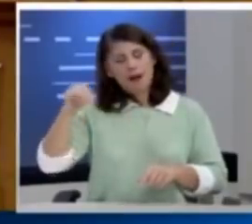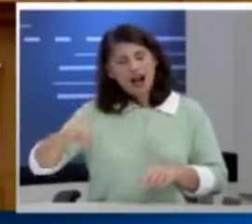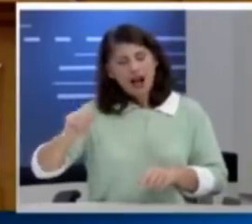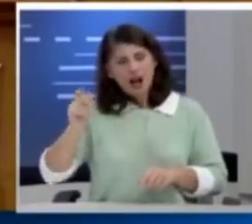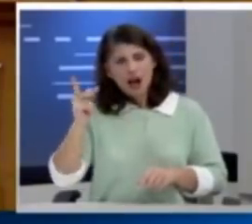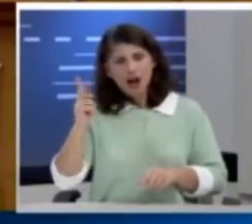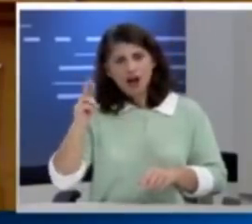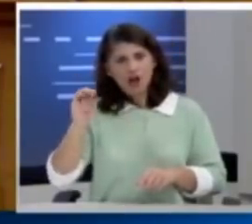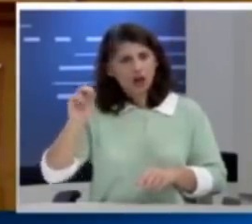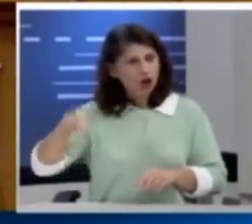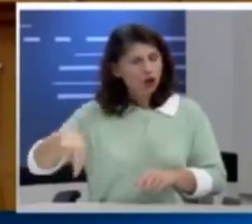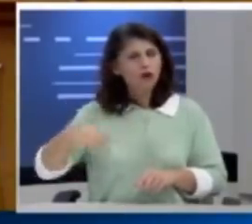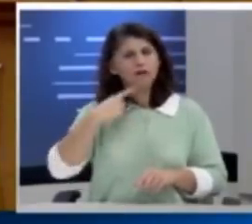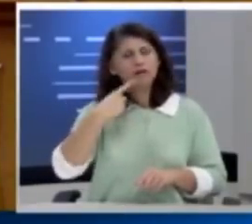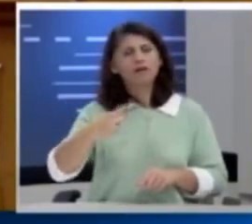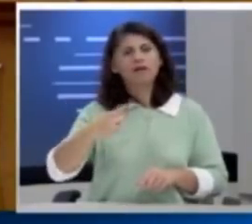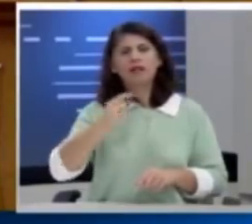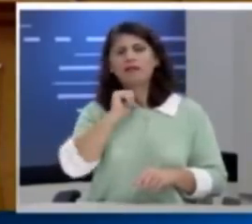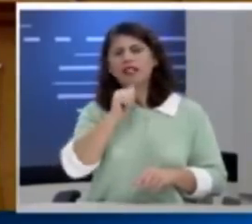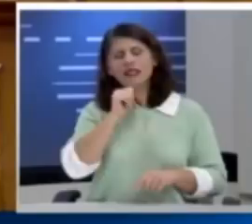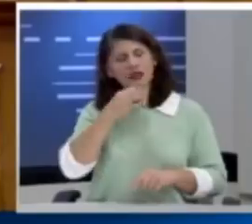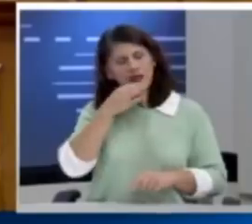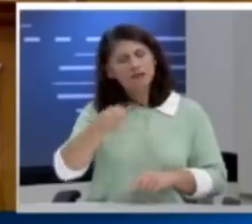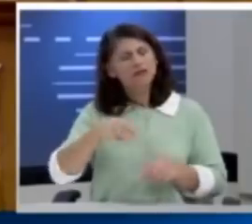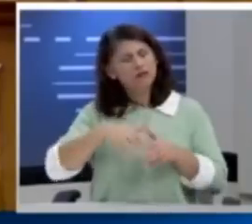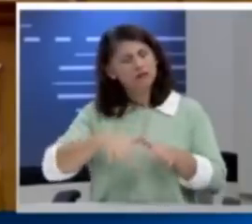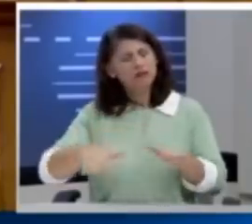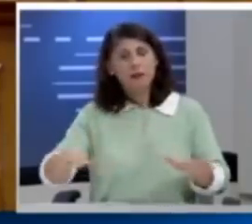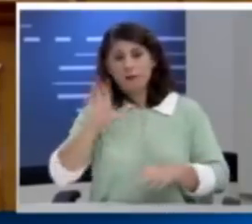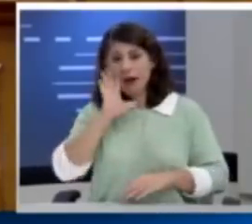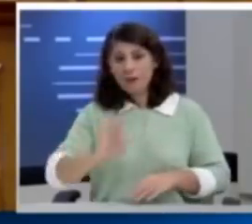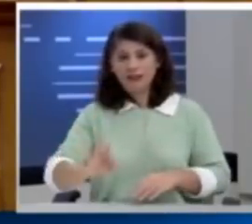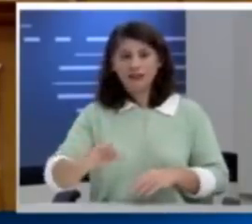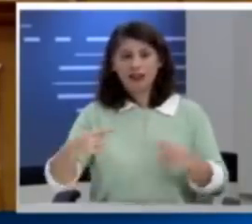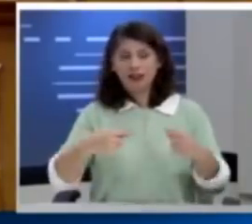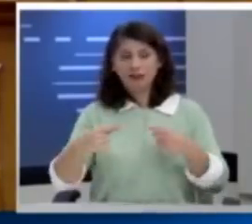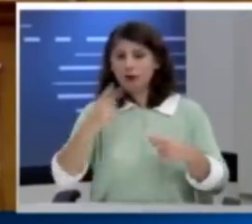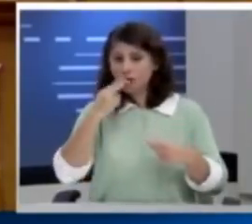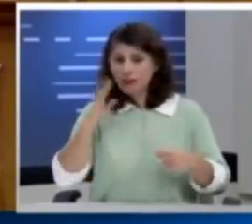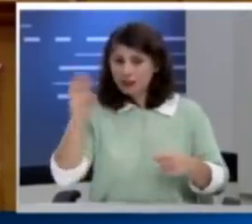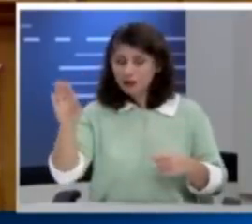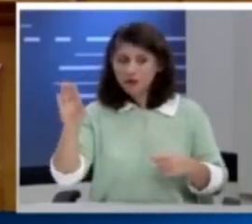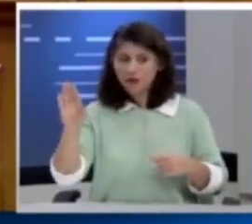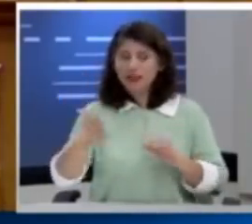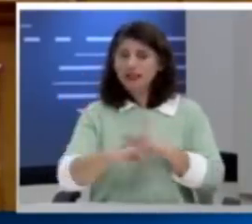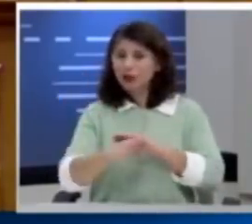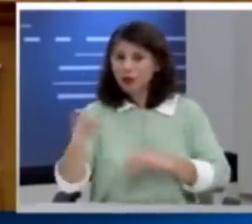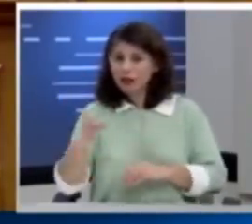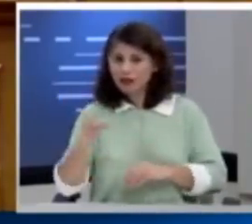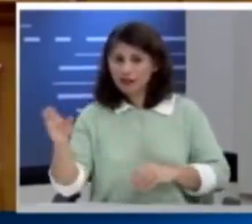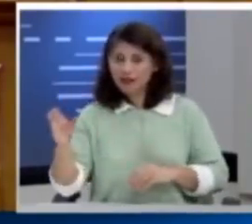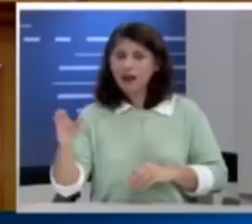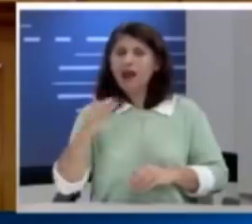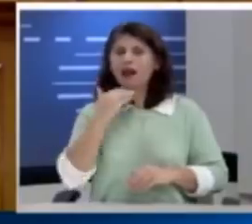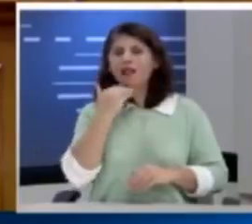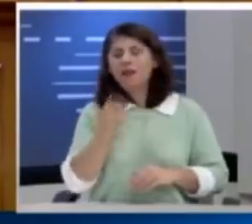περίσταση, διατυμπανίζουν στις Βρυξέλλες. Πραγματικοί αντίπαλοι του φασισμού, της ακροδεξιάς,